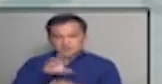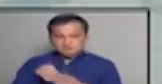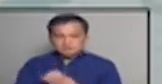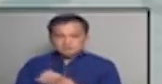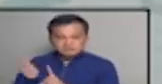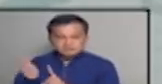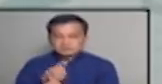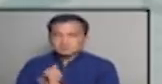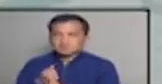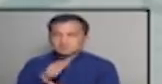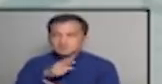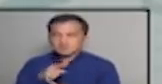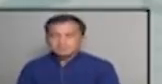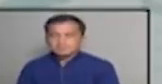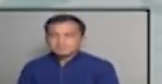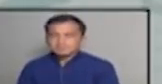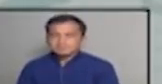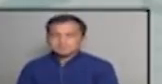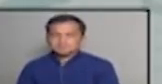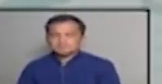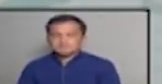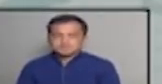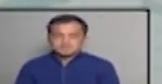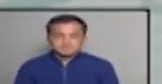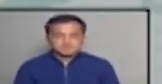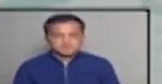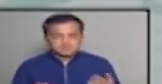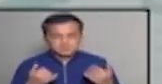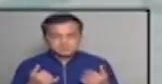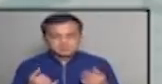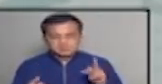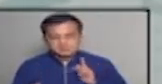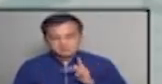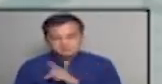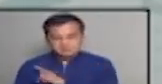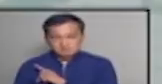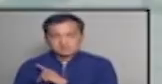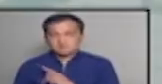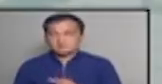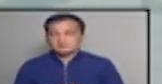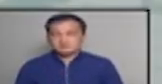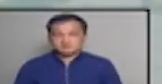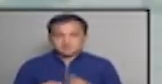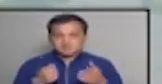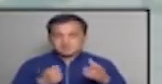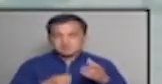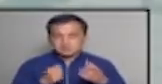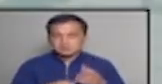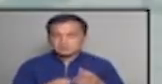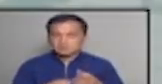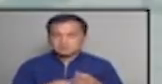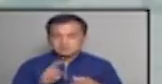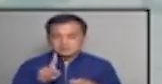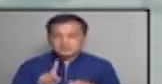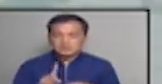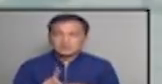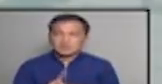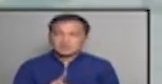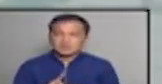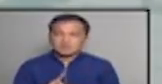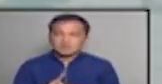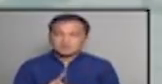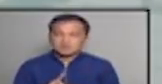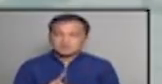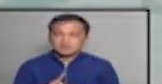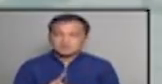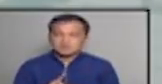sa pambubugbog dito po sa biktima? As of now po, yung kagawad at yung tanod na isa,